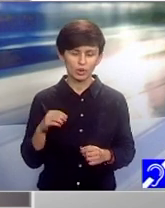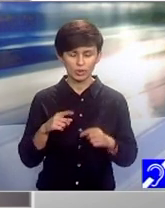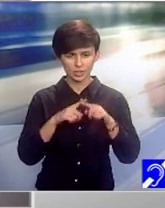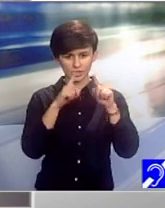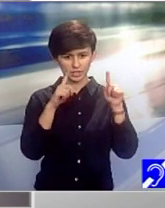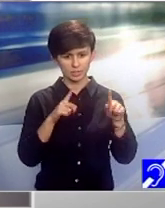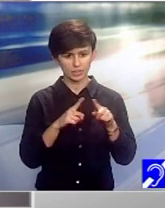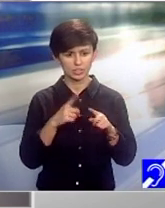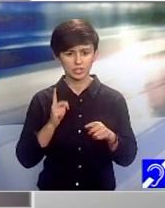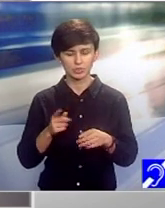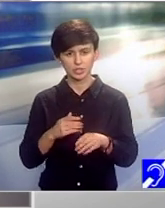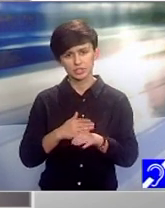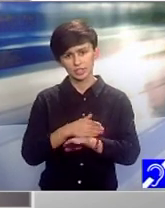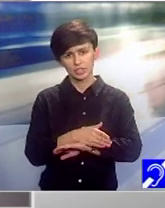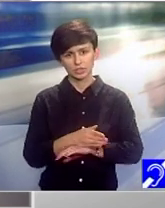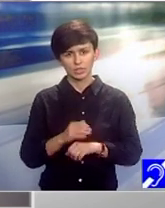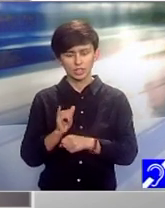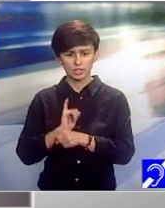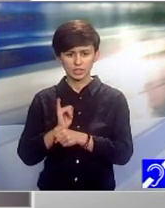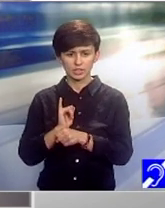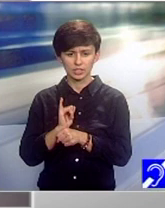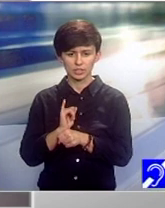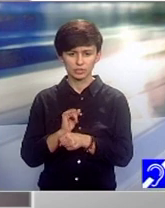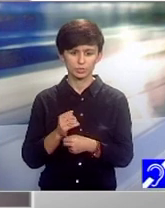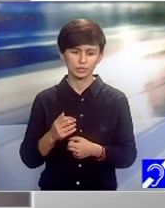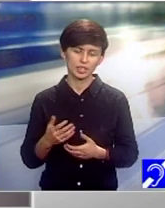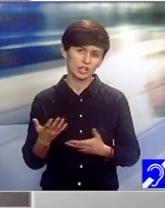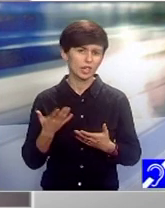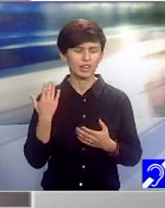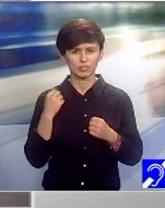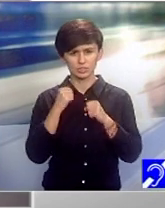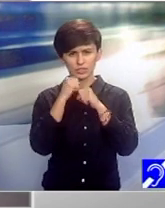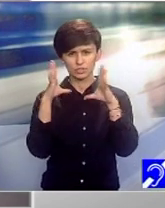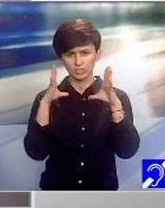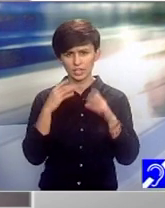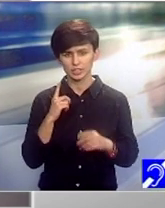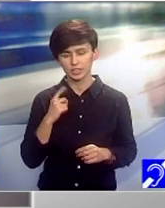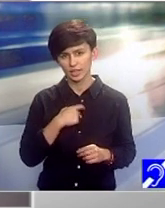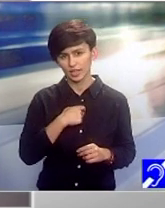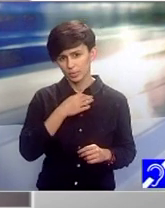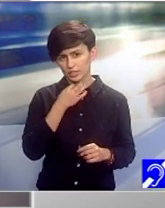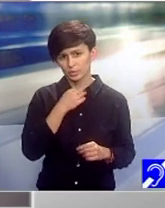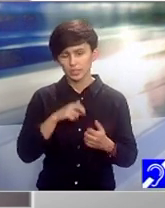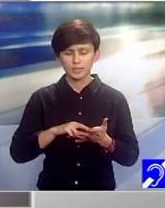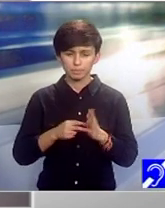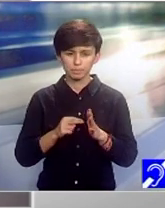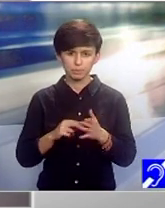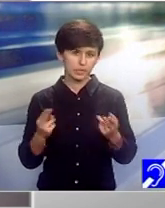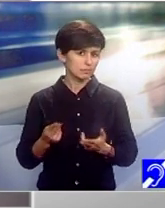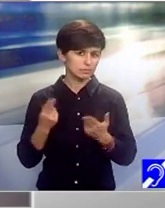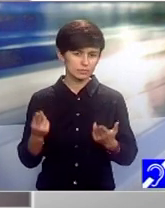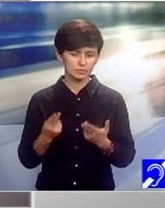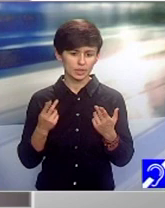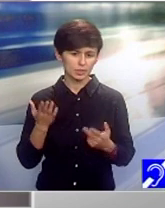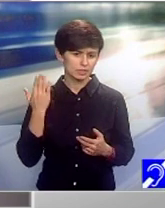la direcțiune, directoarea când m-a văzut a rămas un pic surprinsă, însă pot să zic așa că totul s-a rezolvat rapid. Și